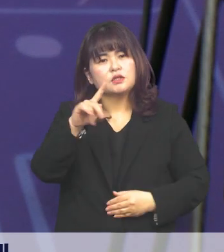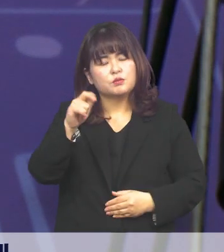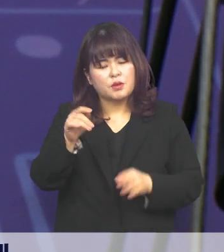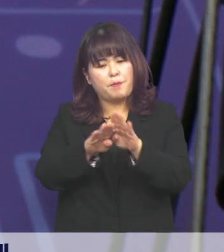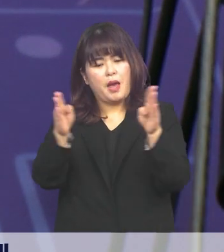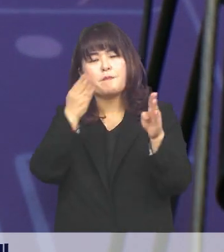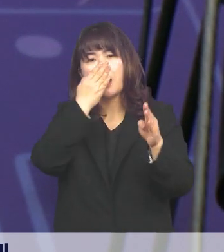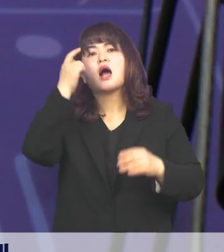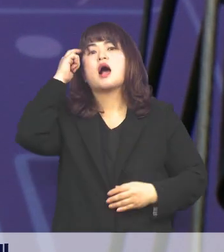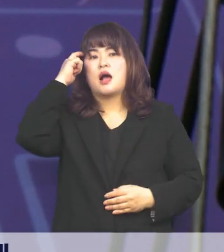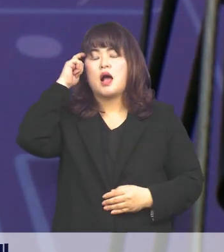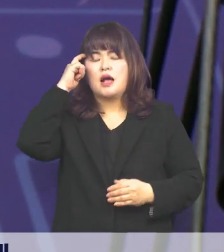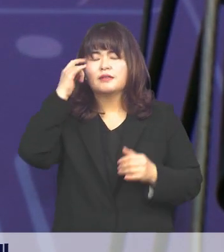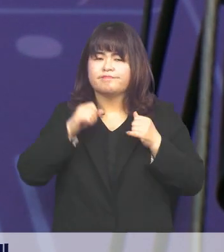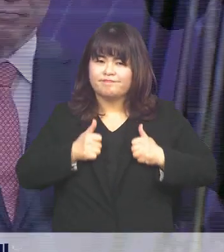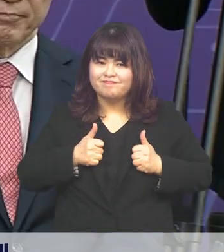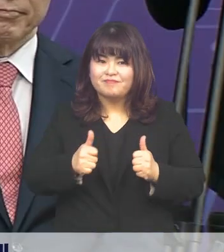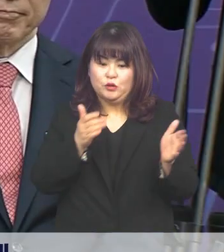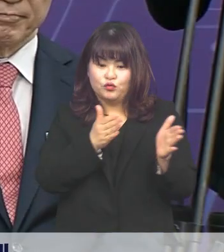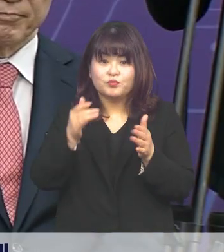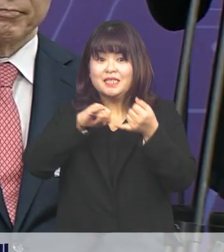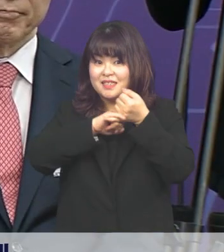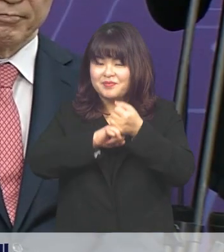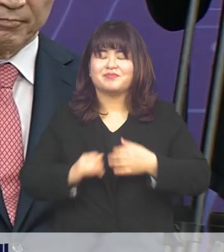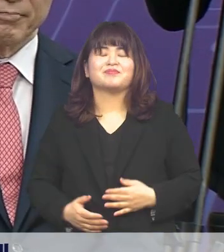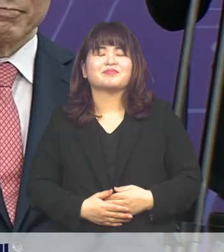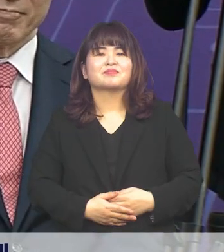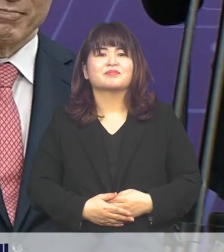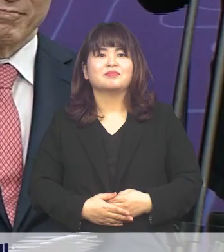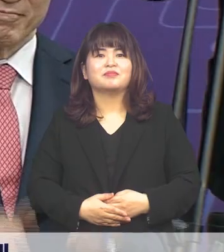저는 할 수 있다는 생각을 하고 열심히 준비를 하겠습니다.